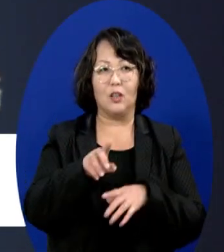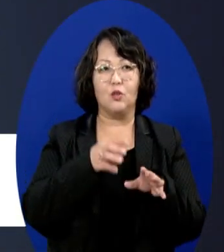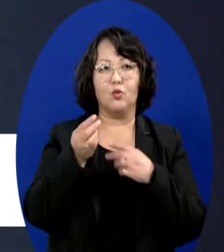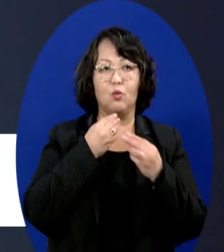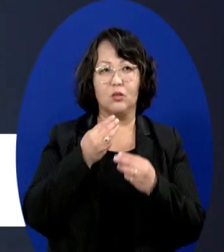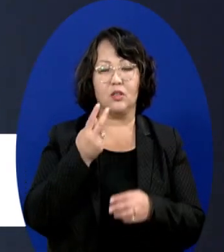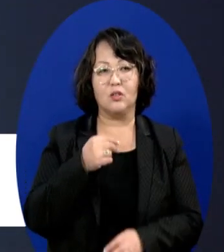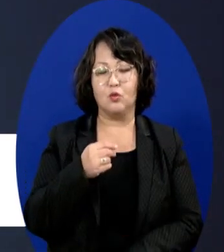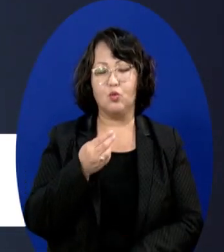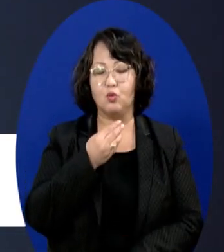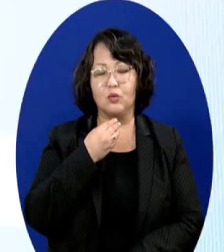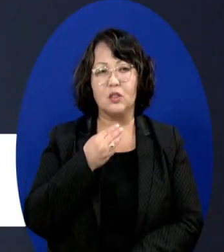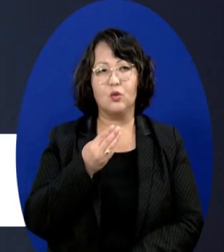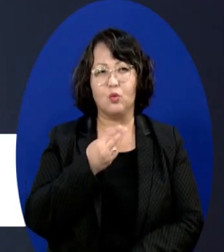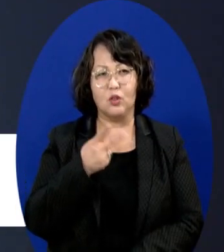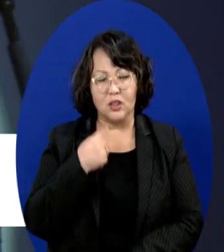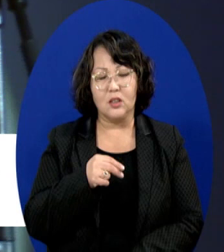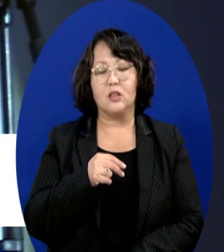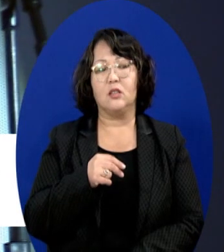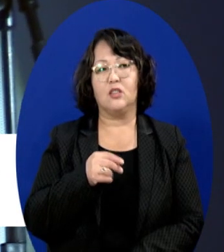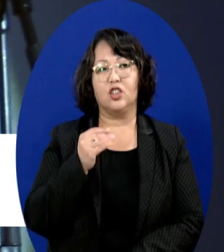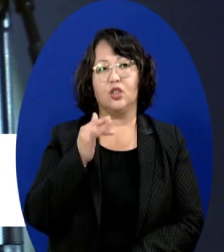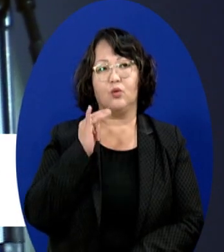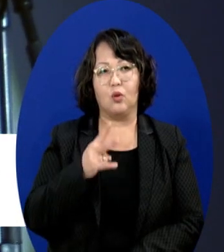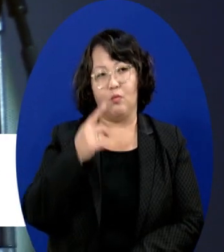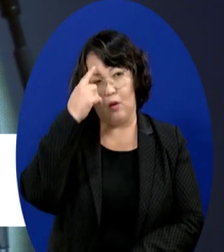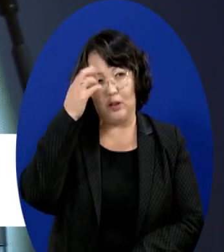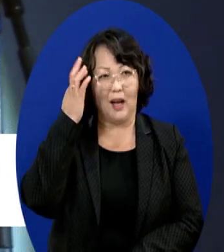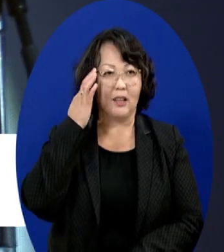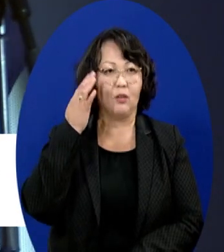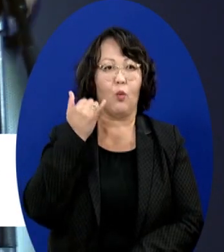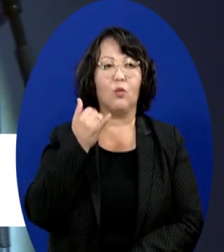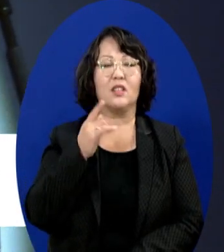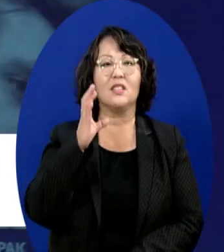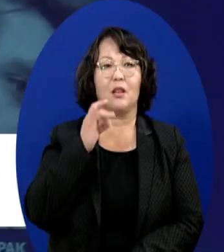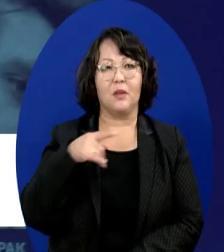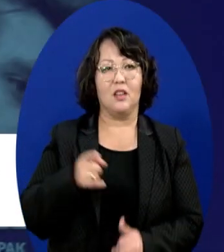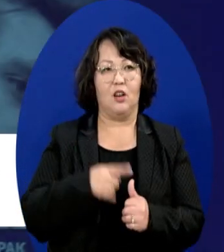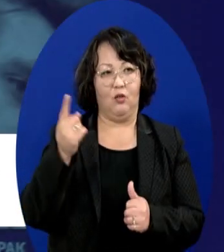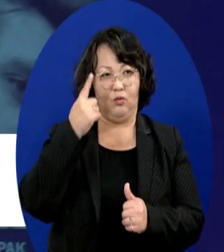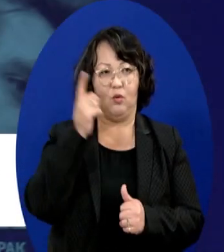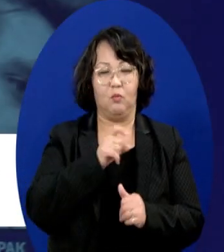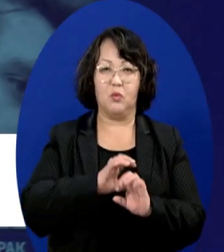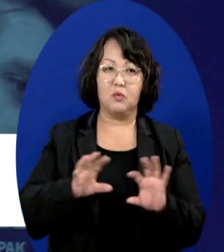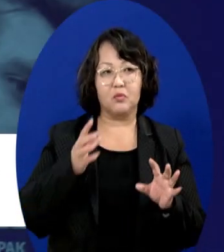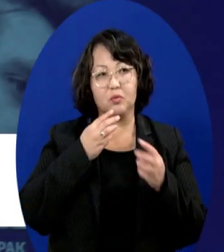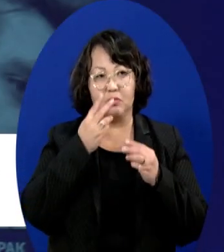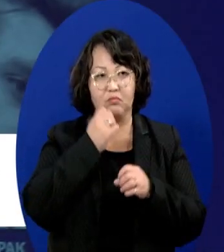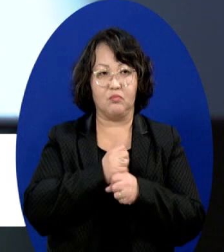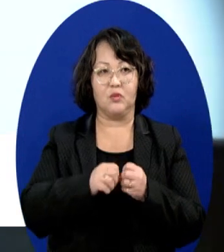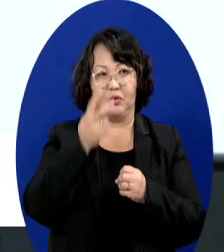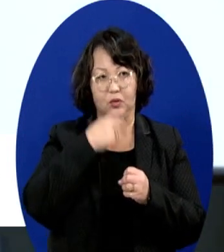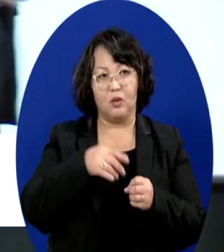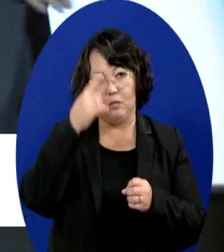кино найруулагч Ардын Жүжигчин, Жигжи Сүрэн Тэргүүтэй Монголын болон гадаадын кино урлагийн салбарын нэр хүндтэй эрхмүүд ажиллаа. Жил бүр Монгол